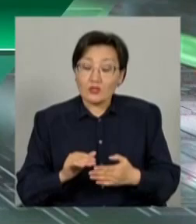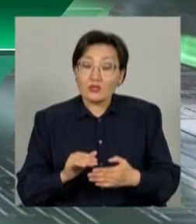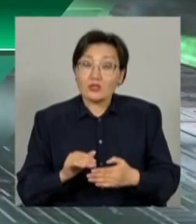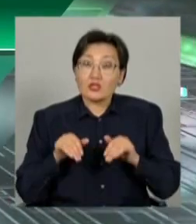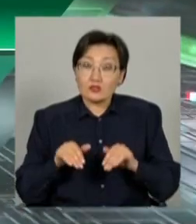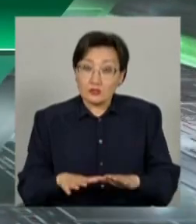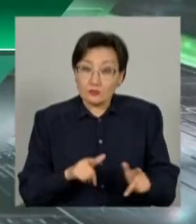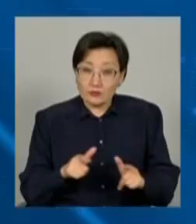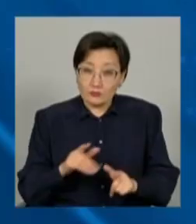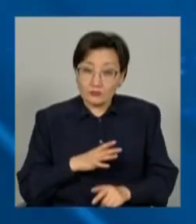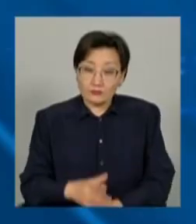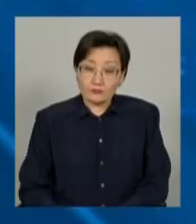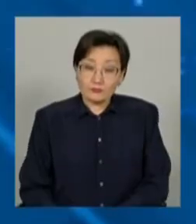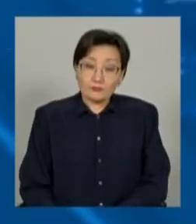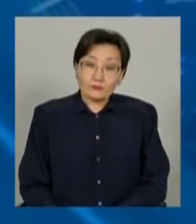берілді.